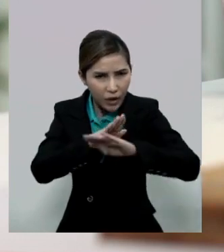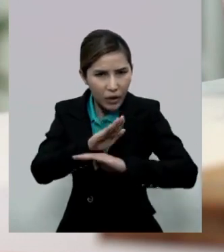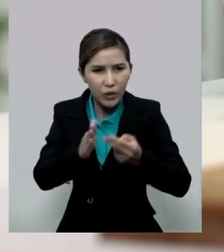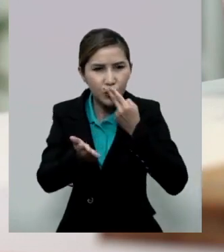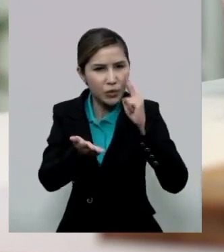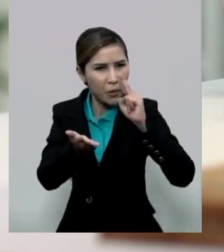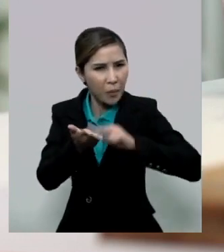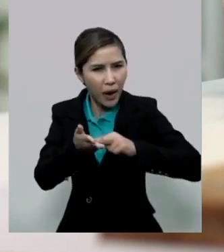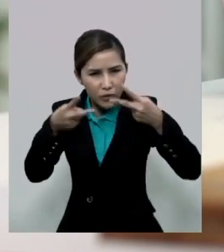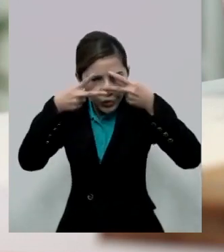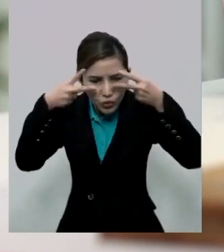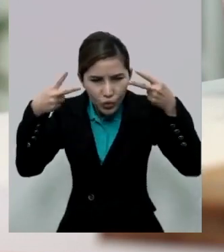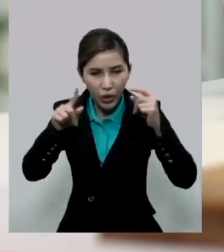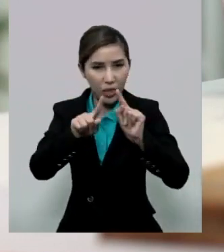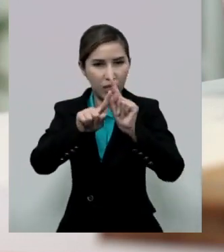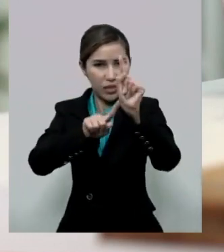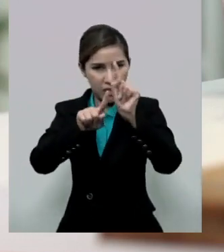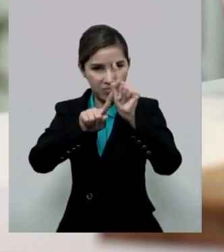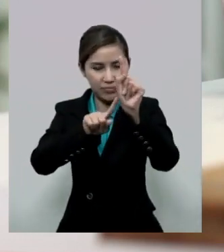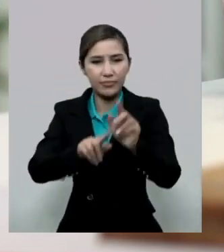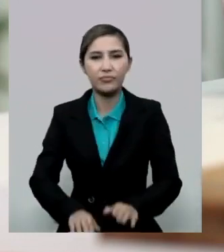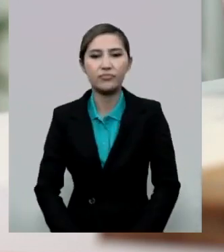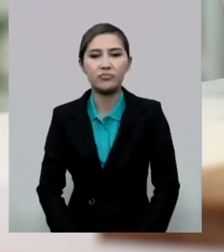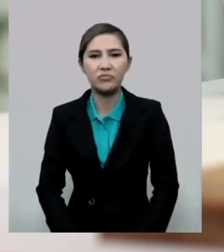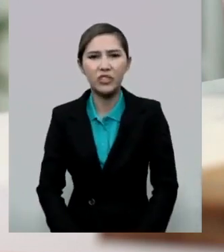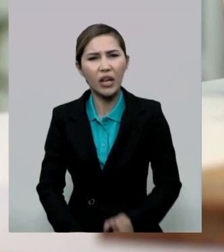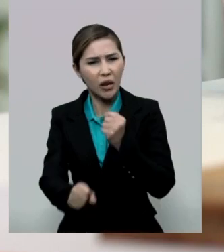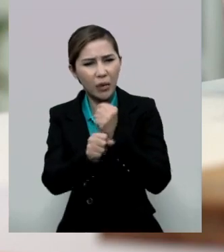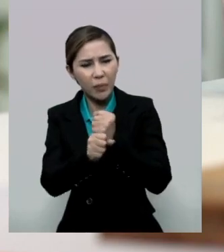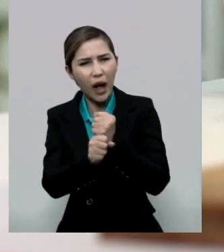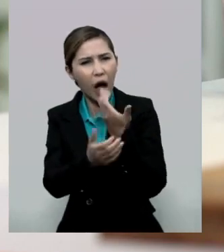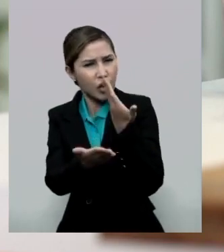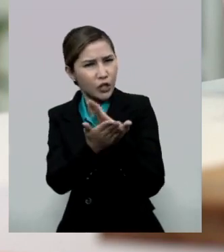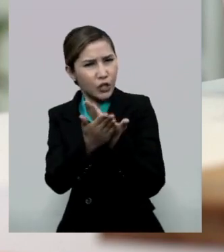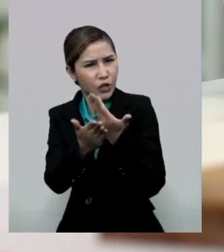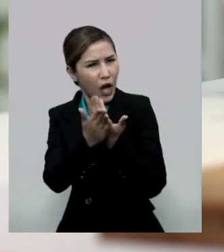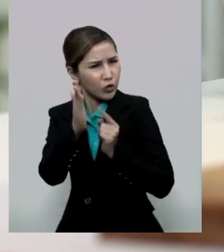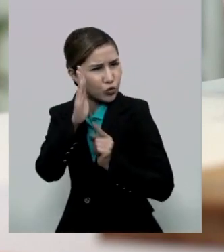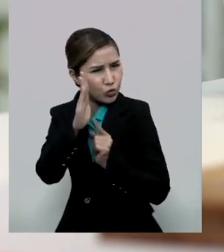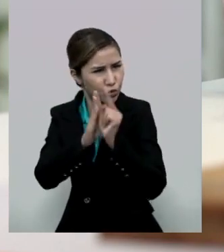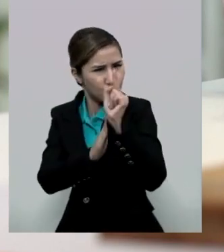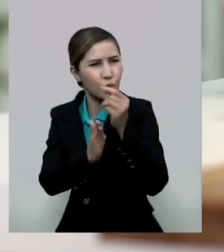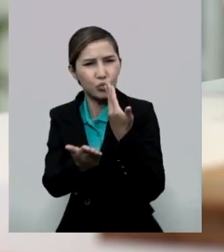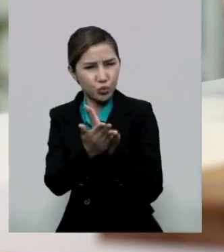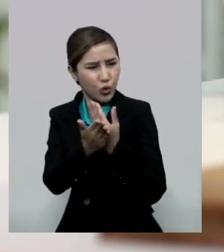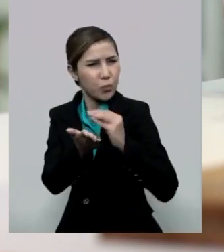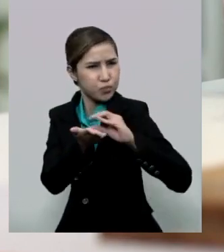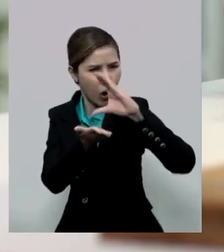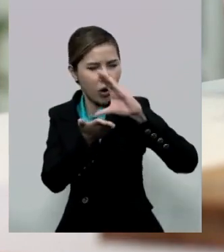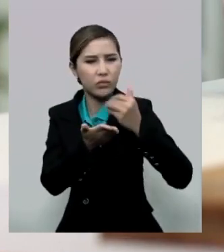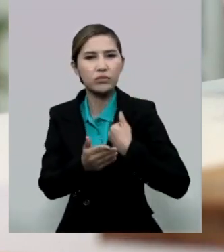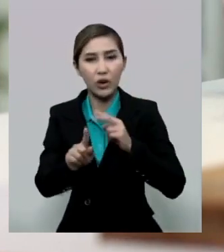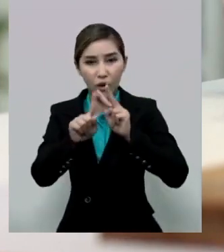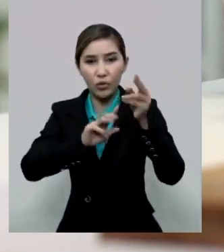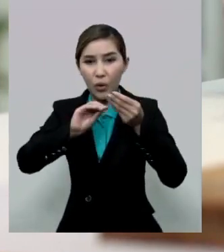ยว่าเป็นข้อความจากแก๊งมิจฉาชีพนะคะข้อแรกเลยก็คือว่างานนั้นๆมักจะให้เงินที่สูงเกินความเป็นจริงค่ะส่วน